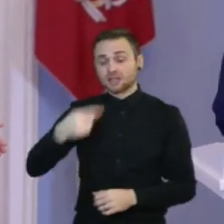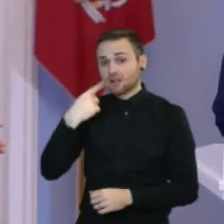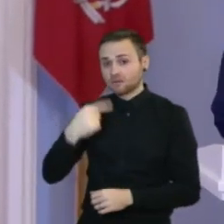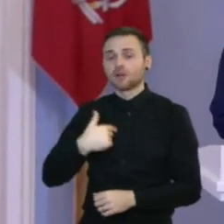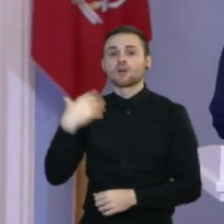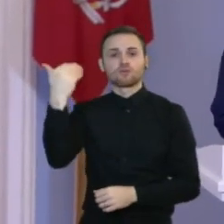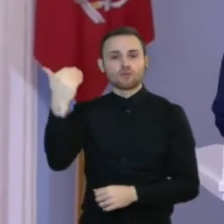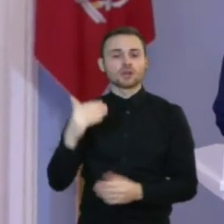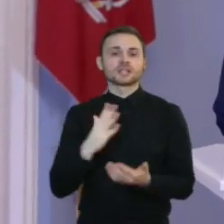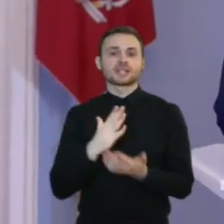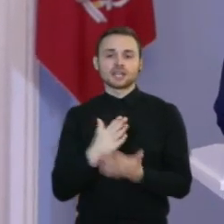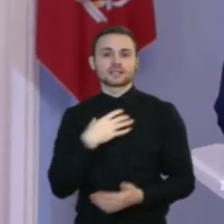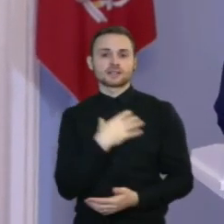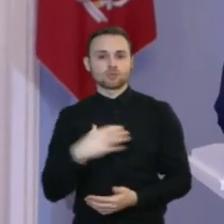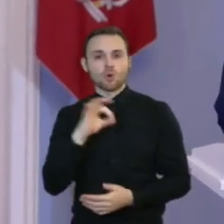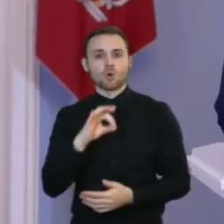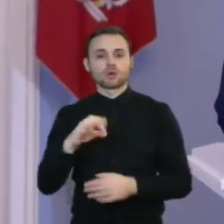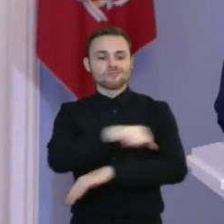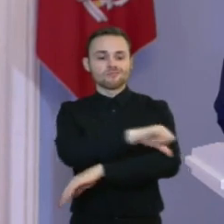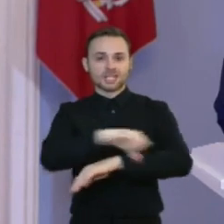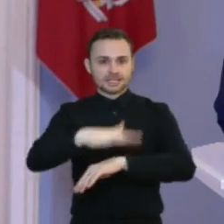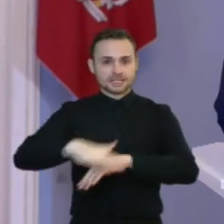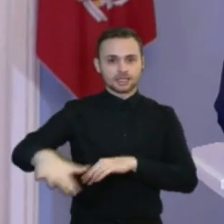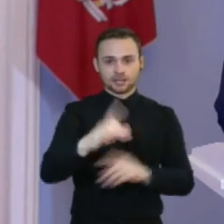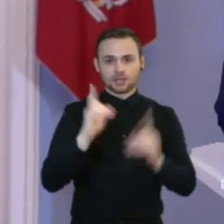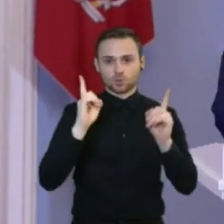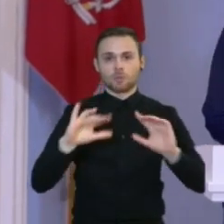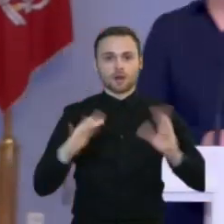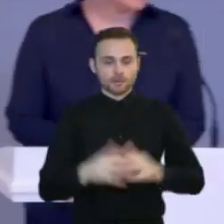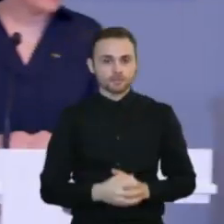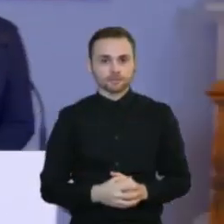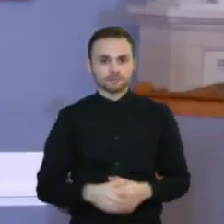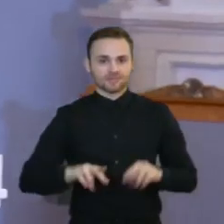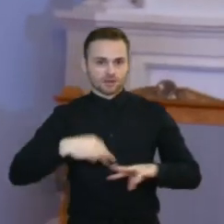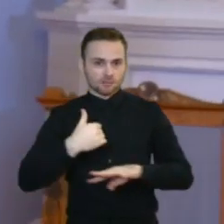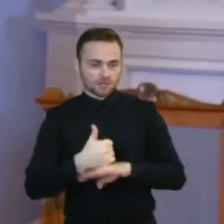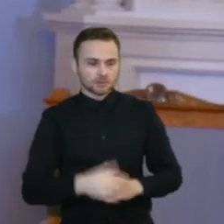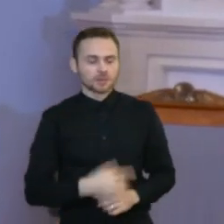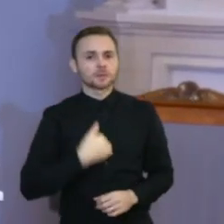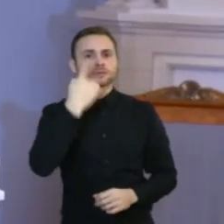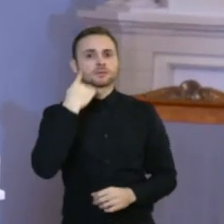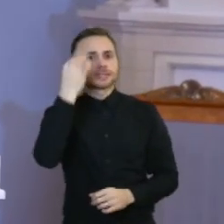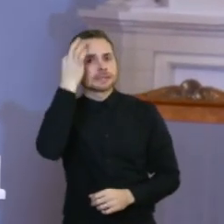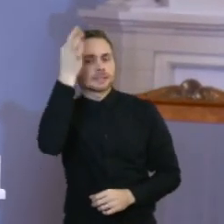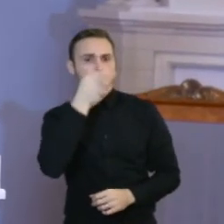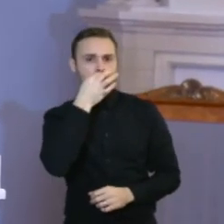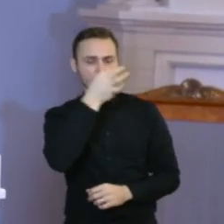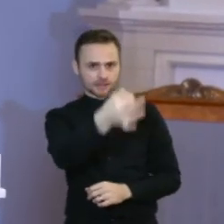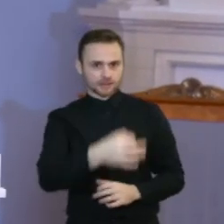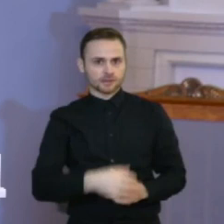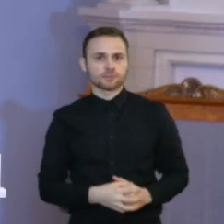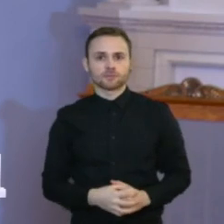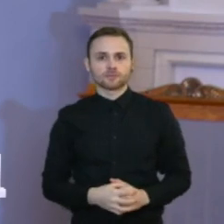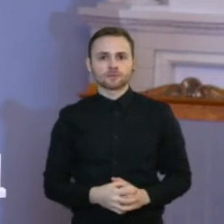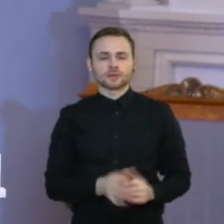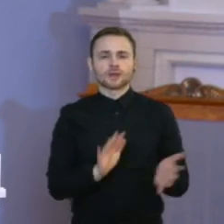išorinį Lietuvos saugumą. Gal, jeigu galima būtų taip bendrai patikslinti, tai turbūt kas yra svarbu, kad